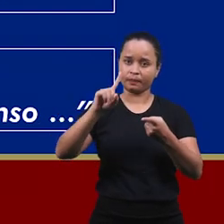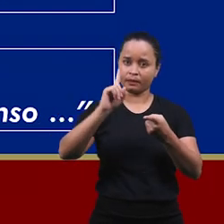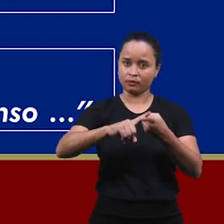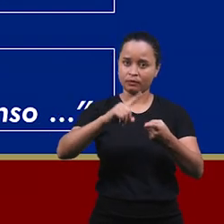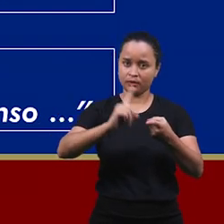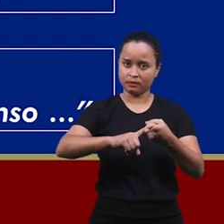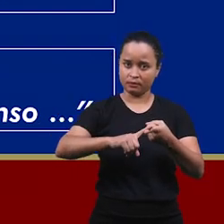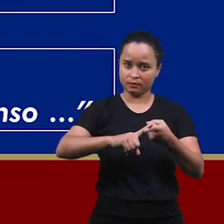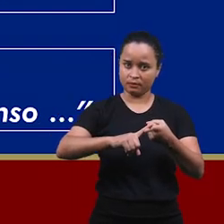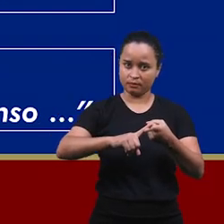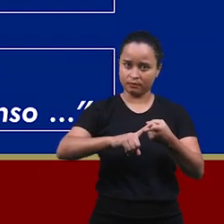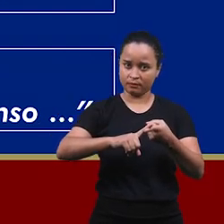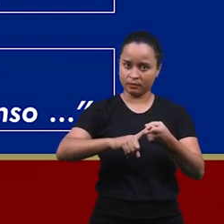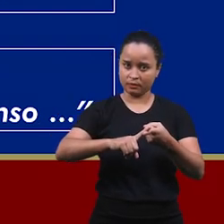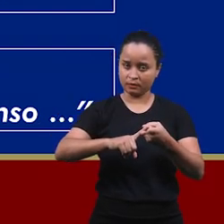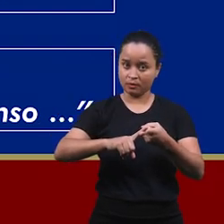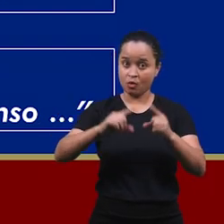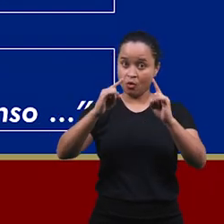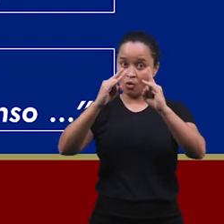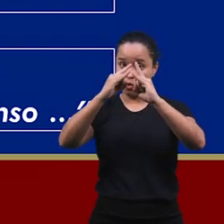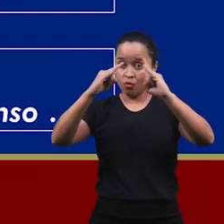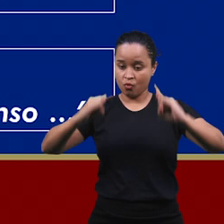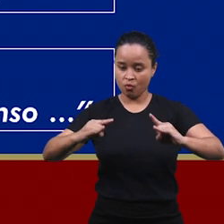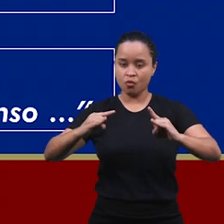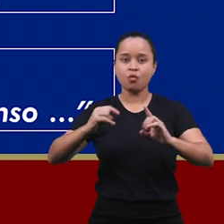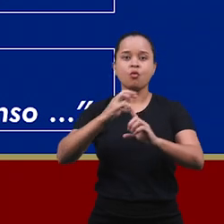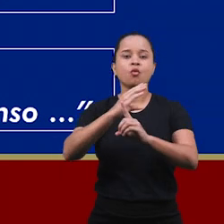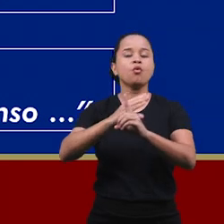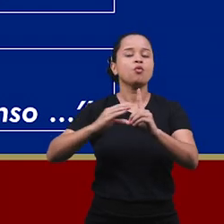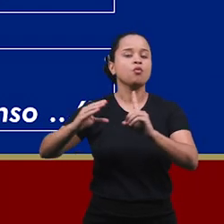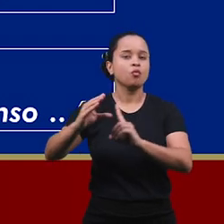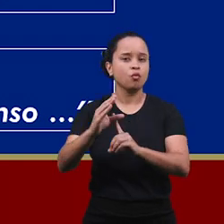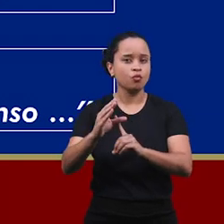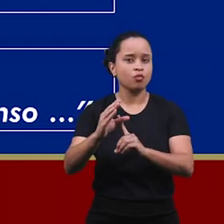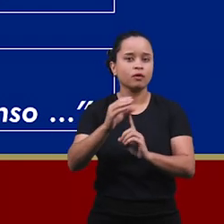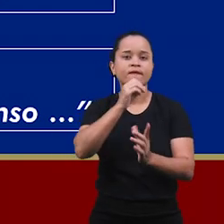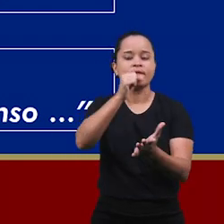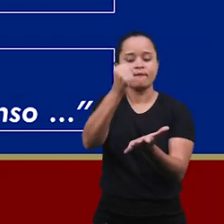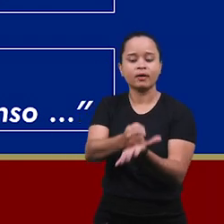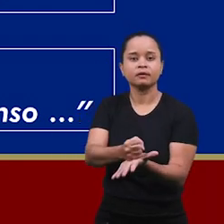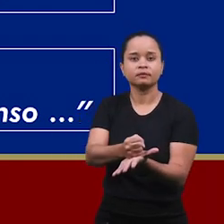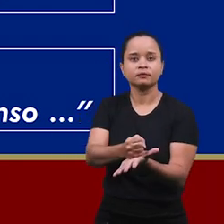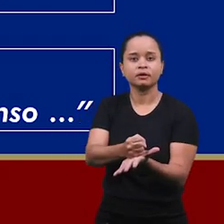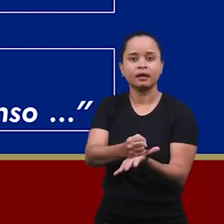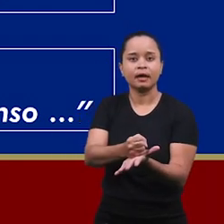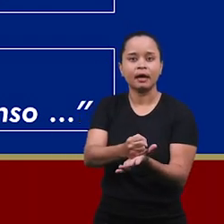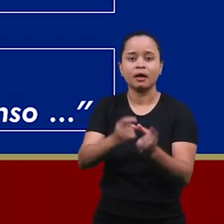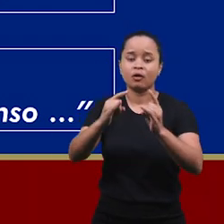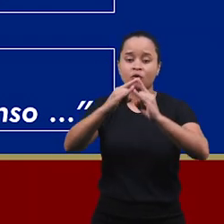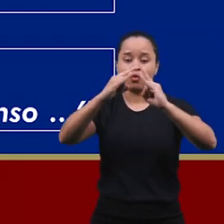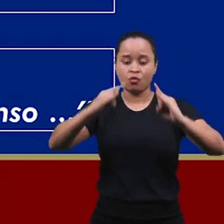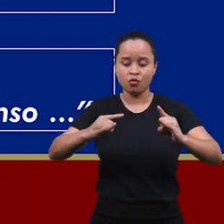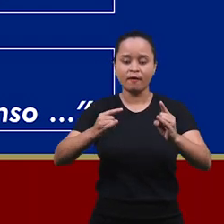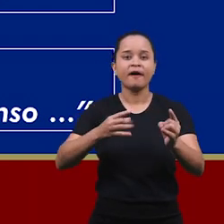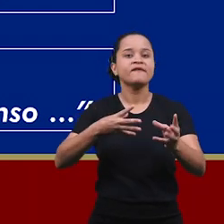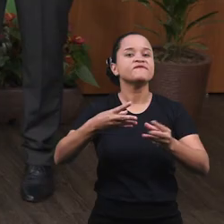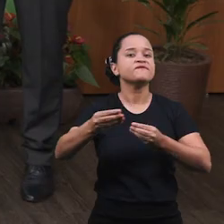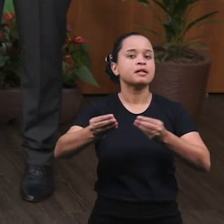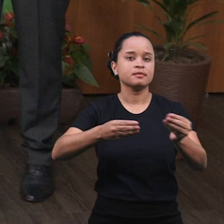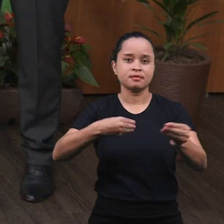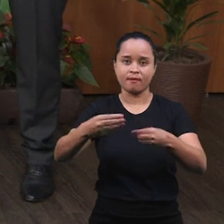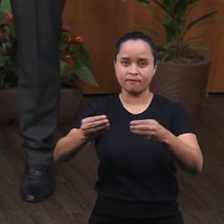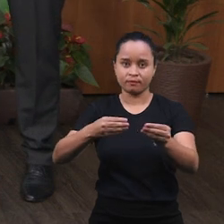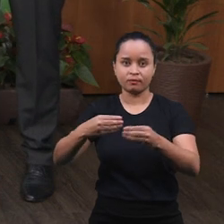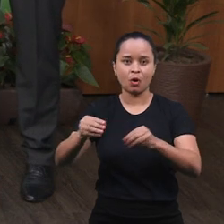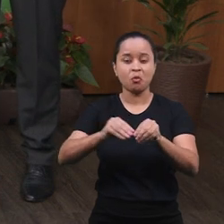temple. Dans le culte de l'Ancien Testament, le temple, comme nous avons déjà dit, était transitoire,